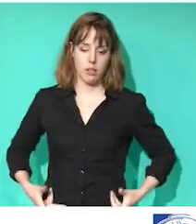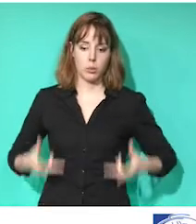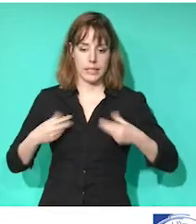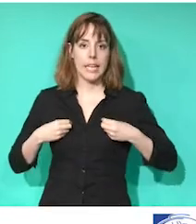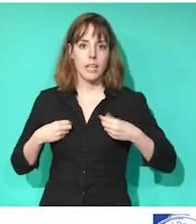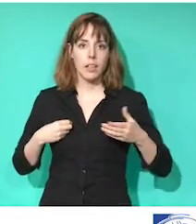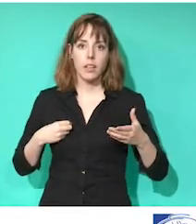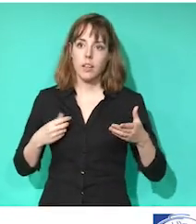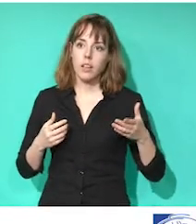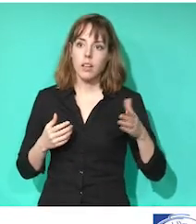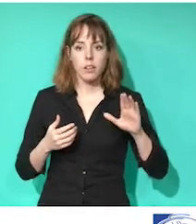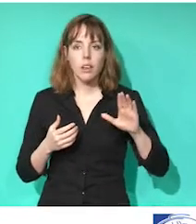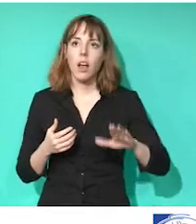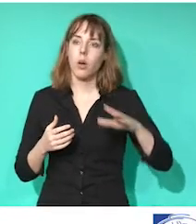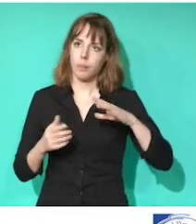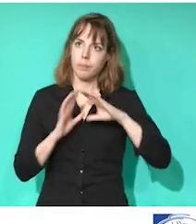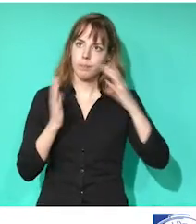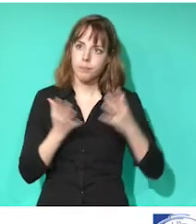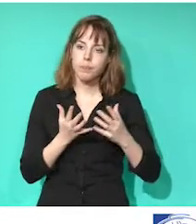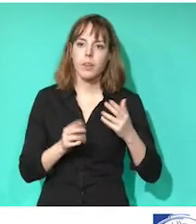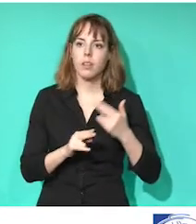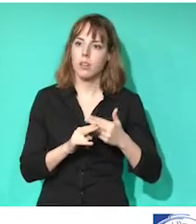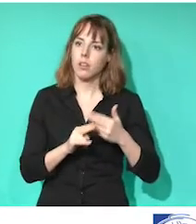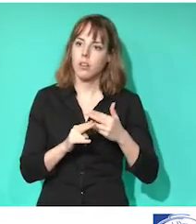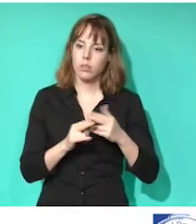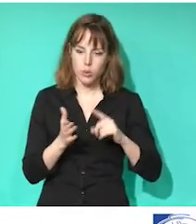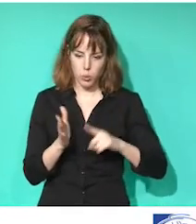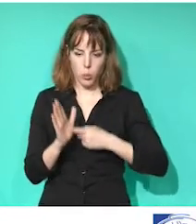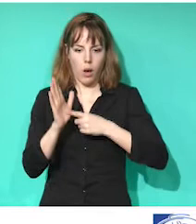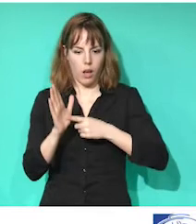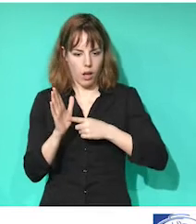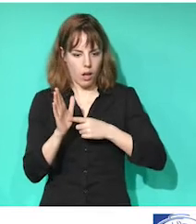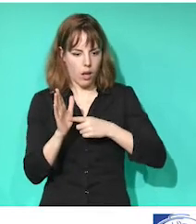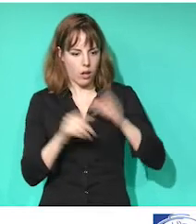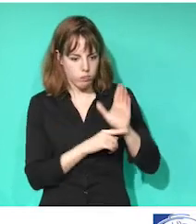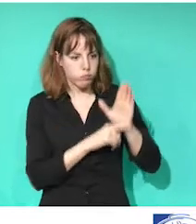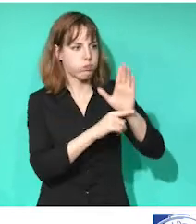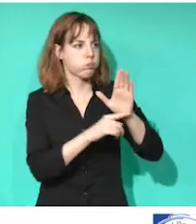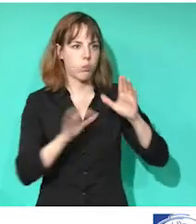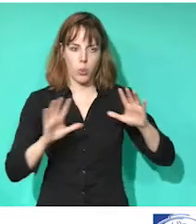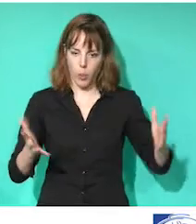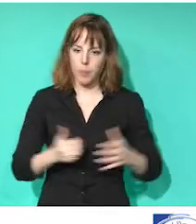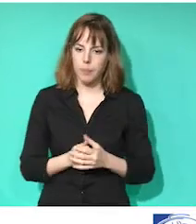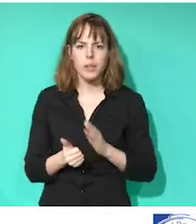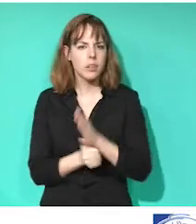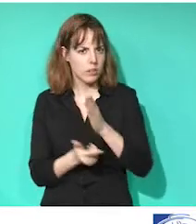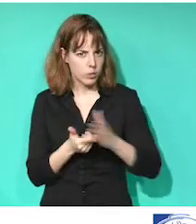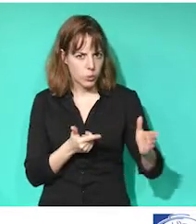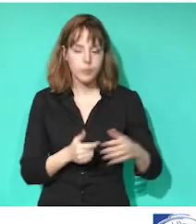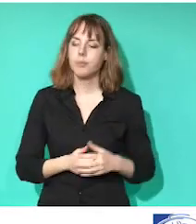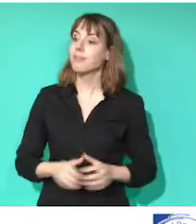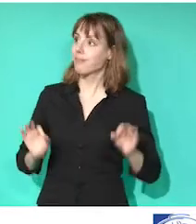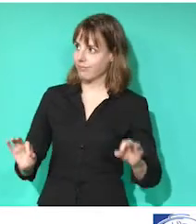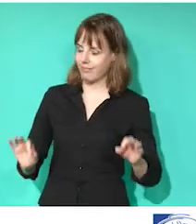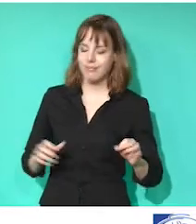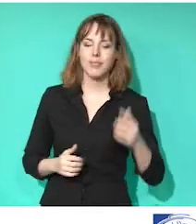quelque sorte consacrés à ce qu'on pourrait appeler faire valoir ses droits, avec peut-être deux ateliers en particulier. Voilà, donc il y avait deux